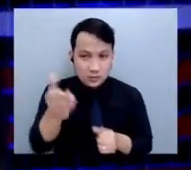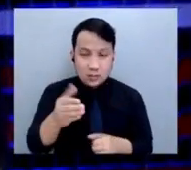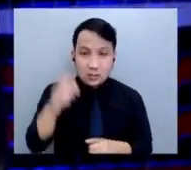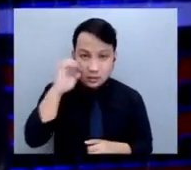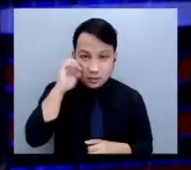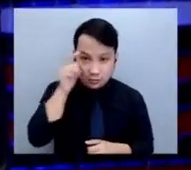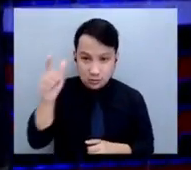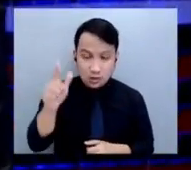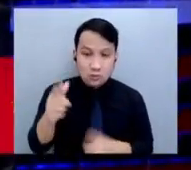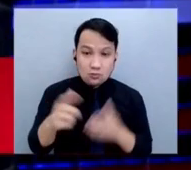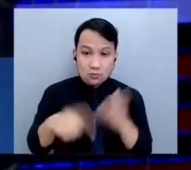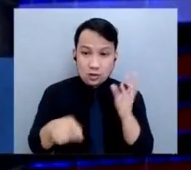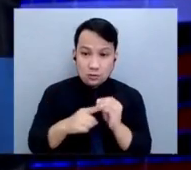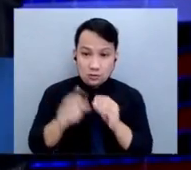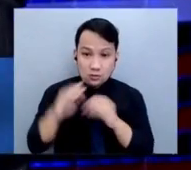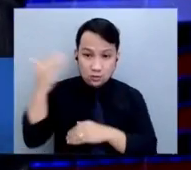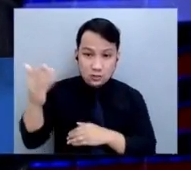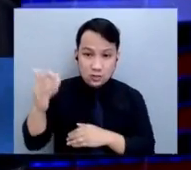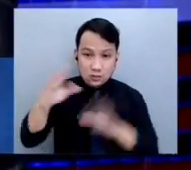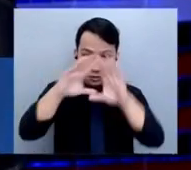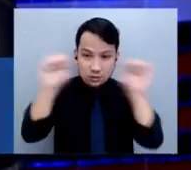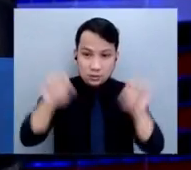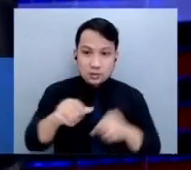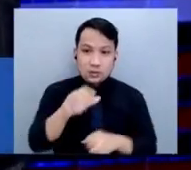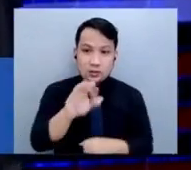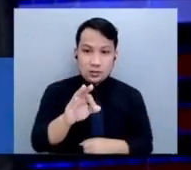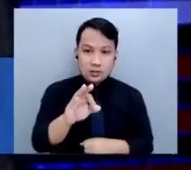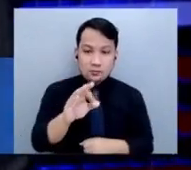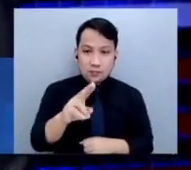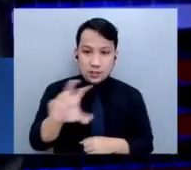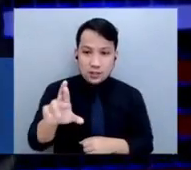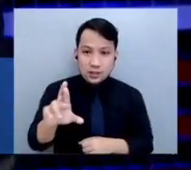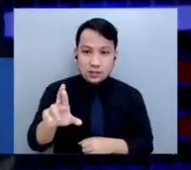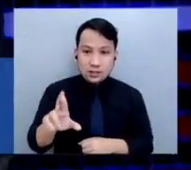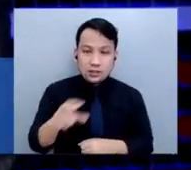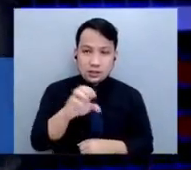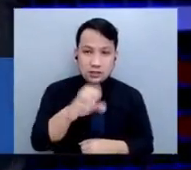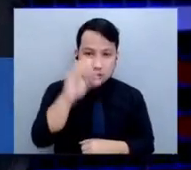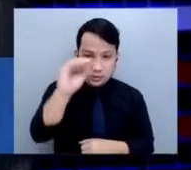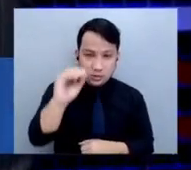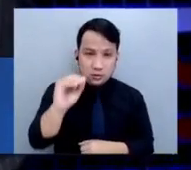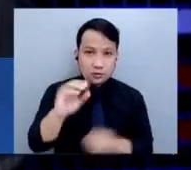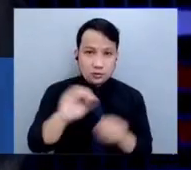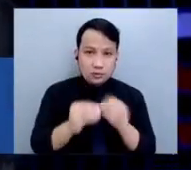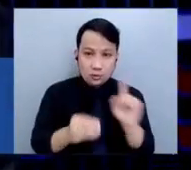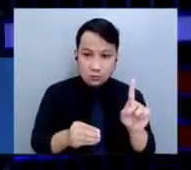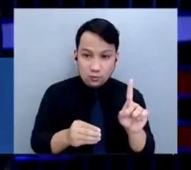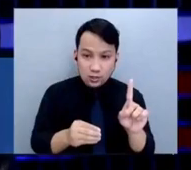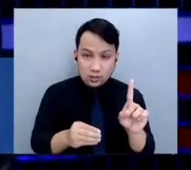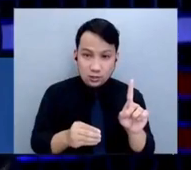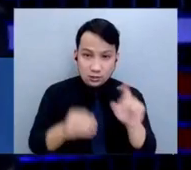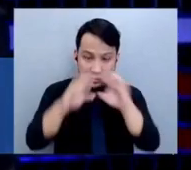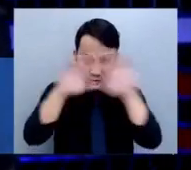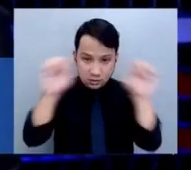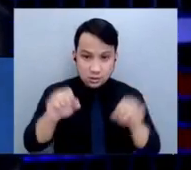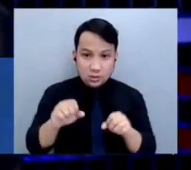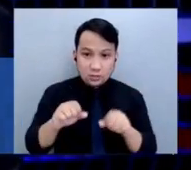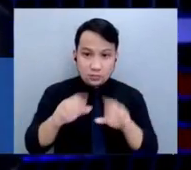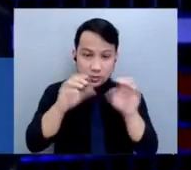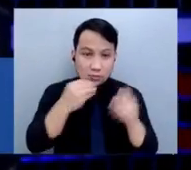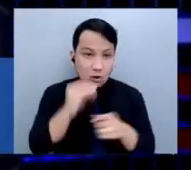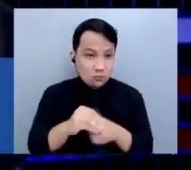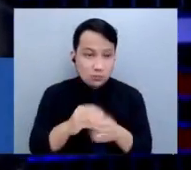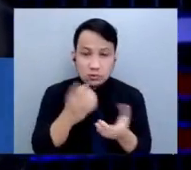yung mga former president. Noong FBR time, ang kanyang EO number one, addressing the energy crisis. Si dating